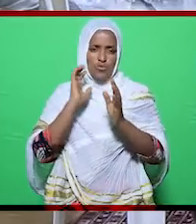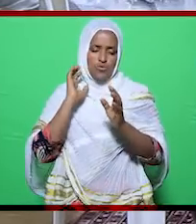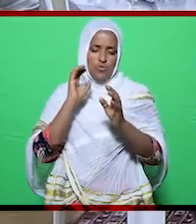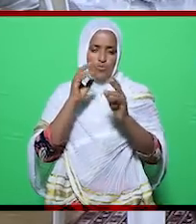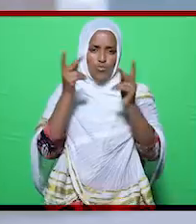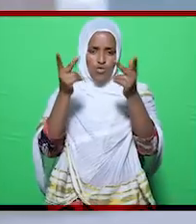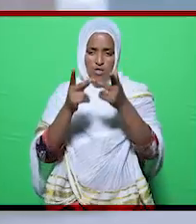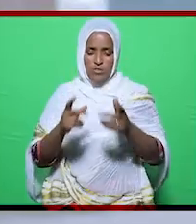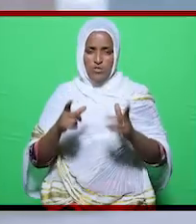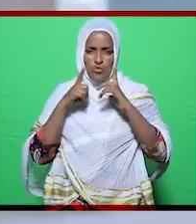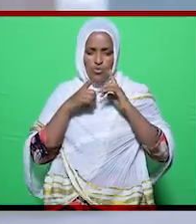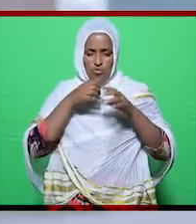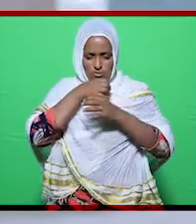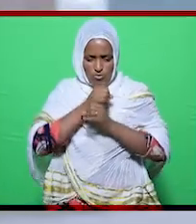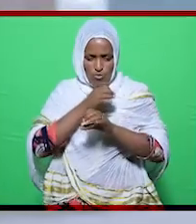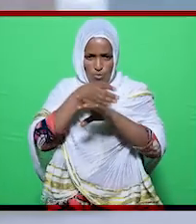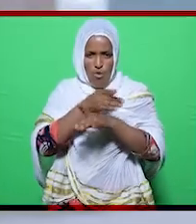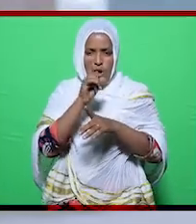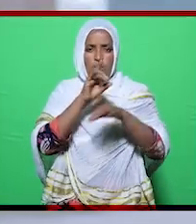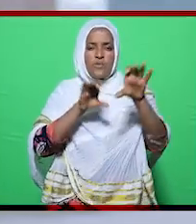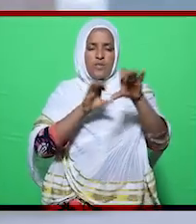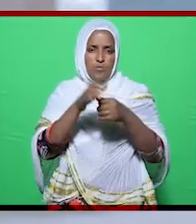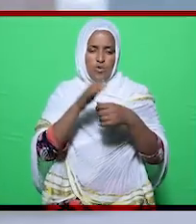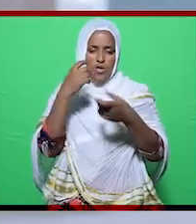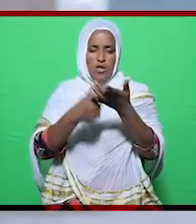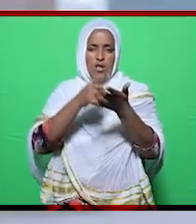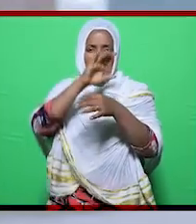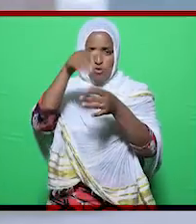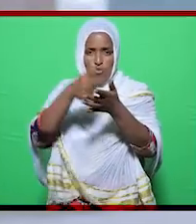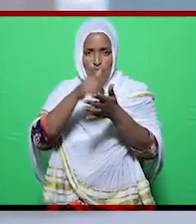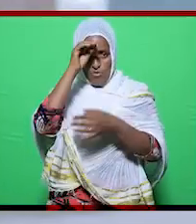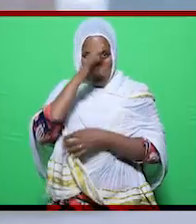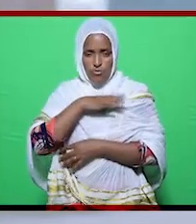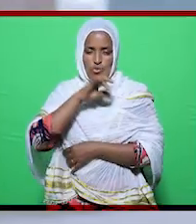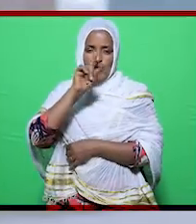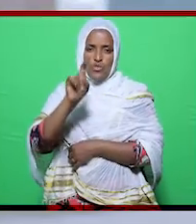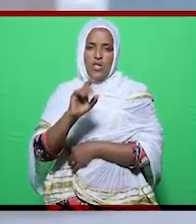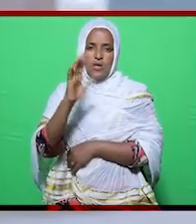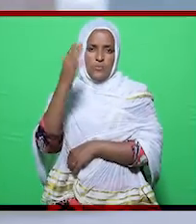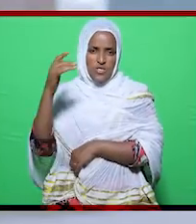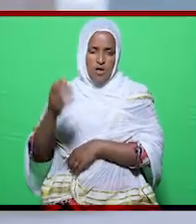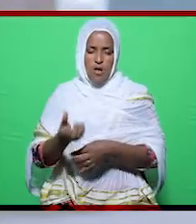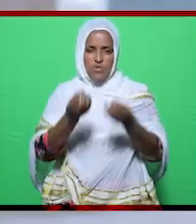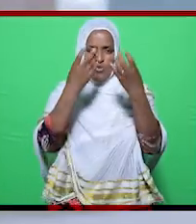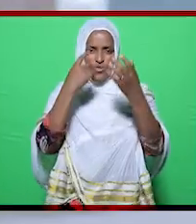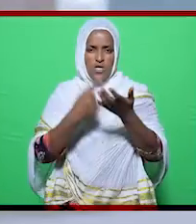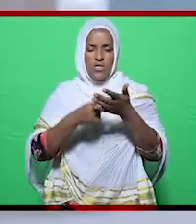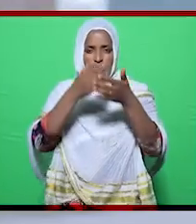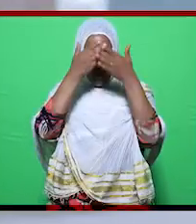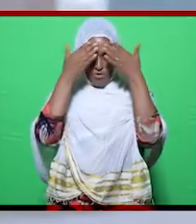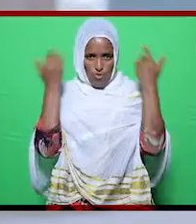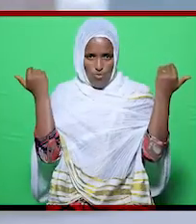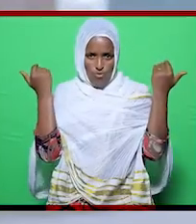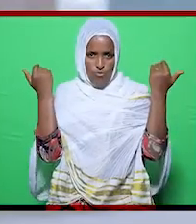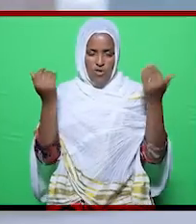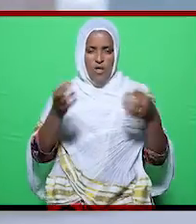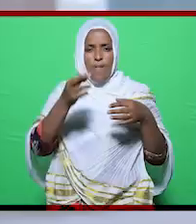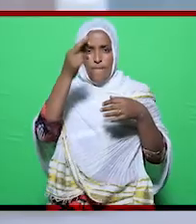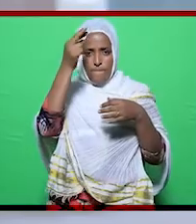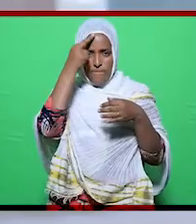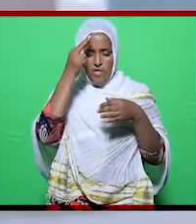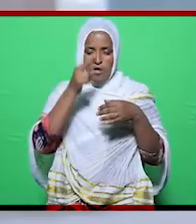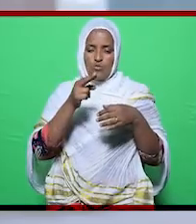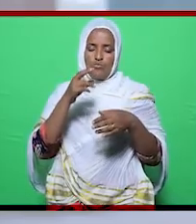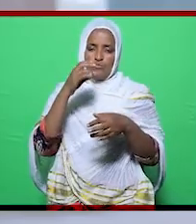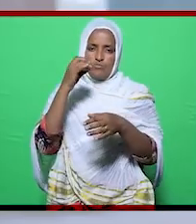ጥያቄ አለን። ለምሳሌ አንድ የአንድ ቅዱስ ወይም የአንድ ጻድቅ ሥዕል በቤታችን ቢኖር ወይም በጸሎት ቦታችን ቢኖር